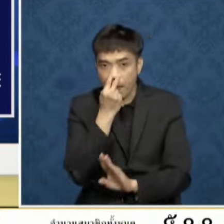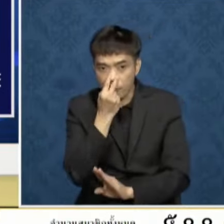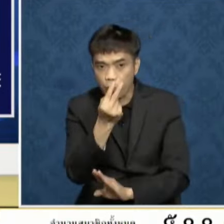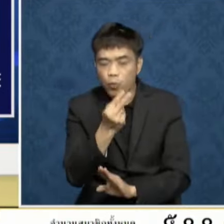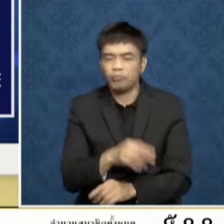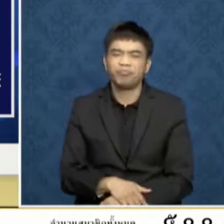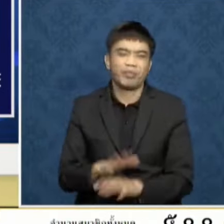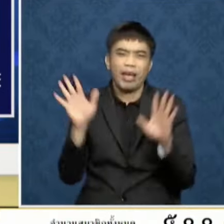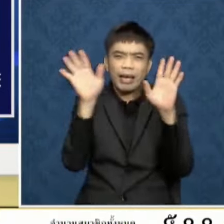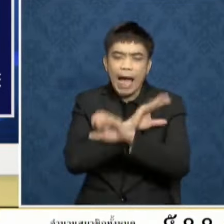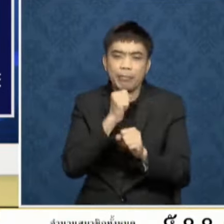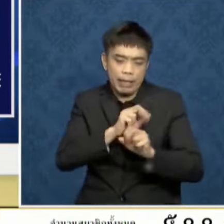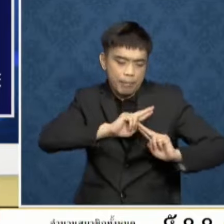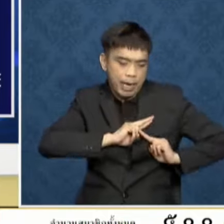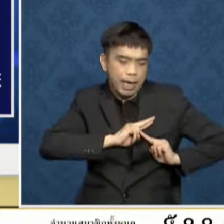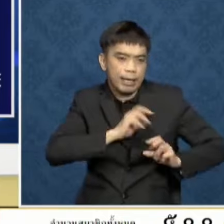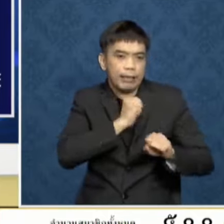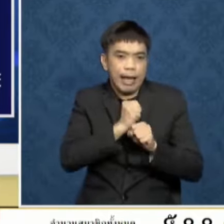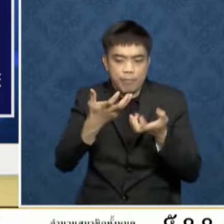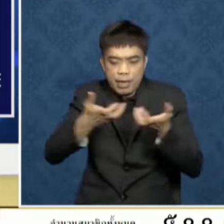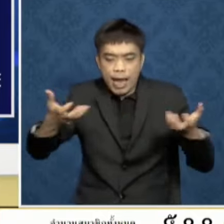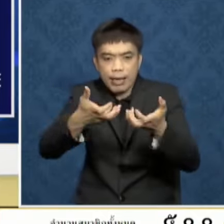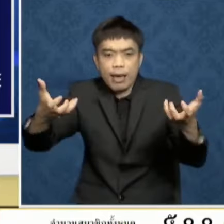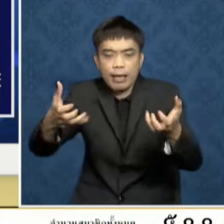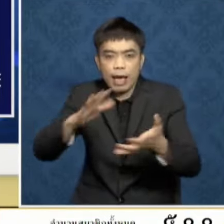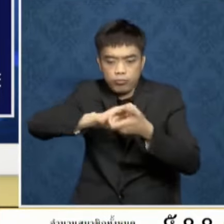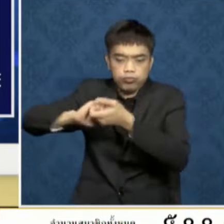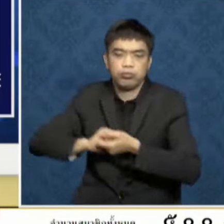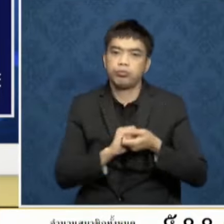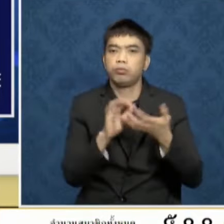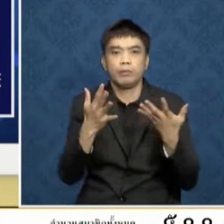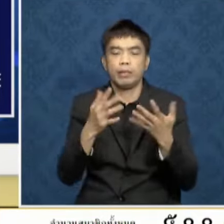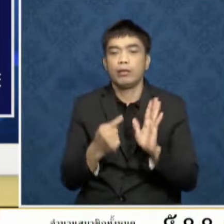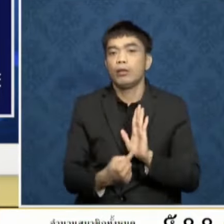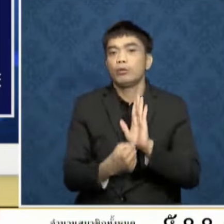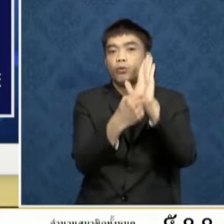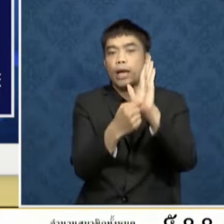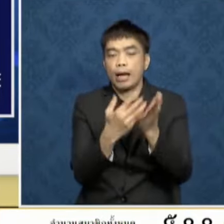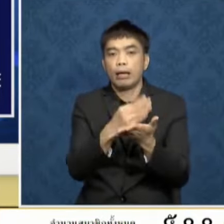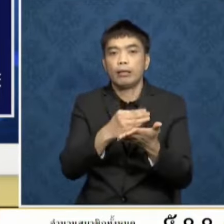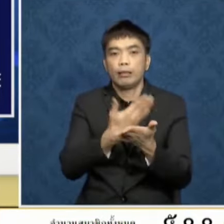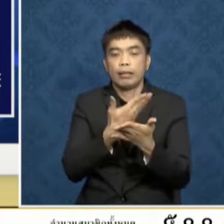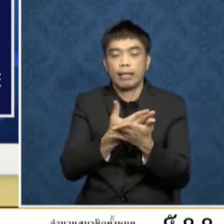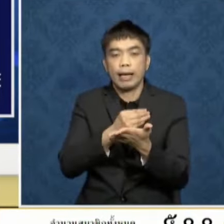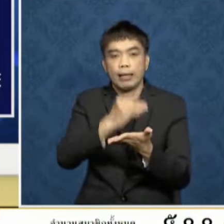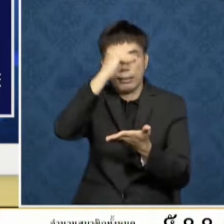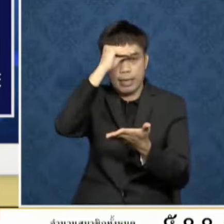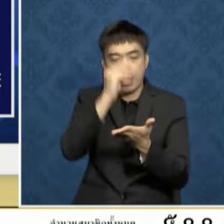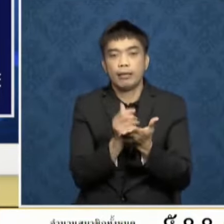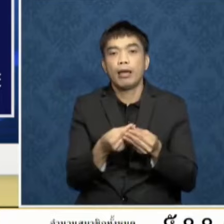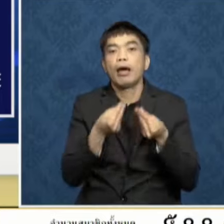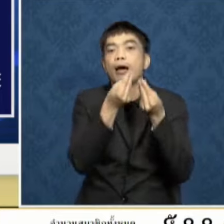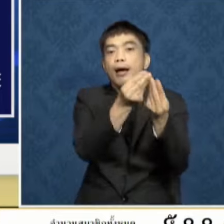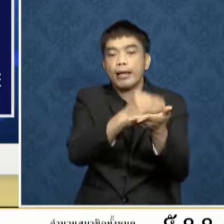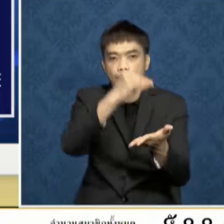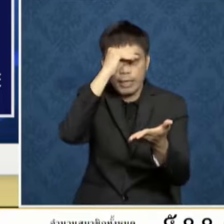ทางไม่ต่างคนต่างทำค่ะแบ่งเป็น 3ส่วนด้วยกันค่ะคือการเติมเงินอุดหนุนค่าเรียนนะคะซึ่งหลักสูตรก็